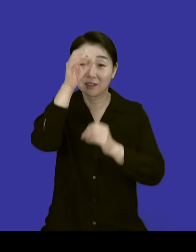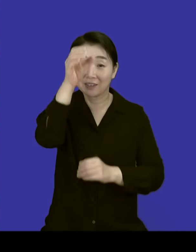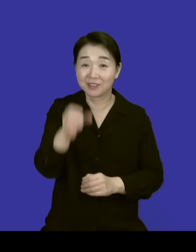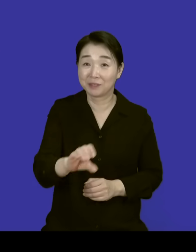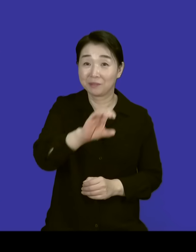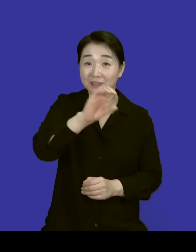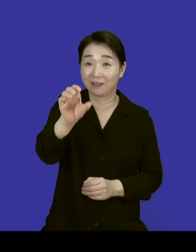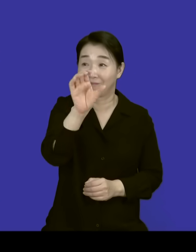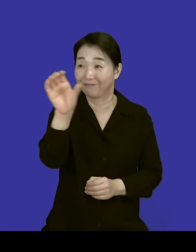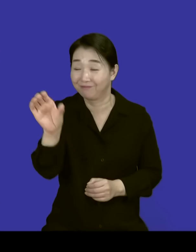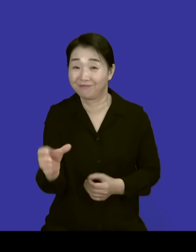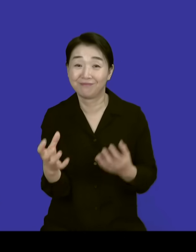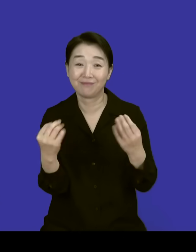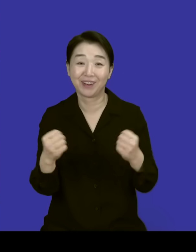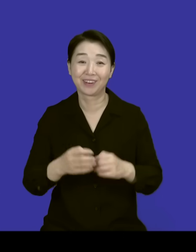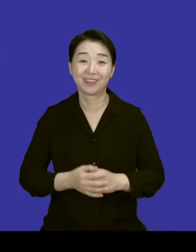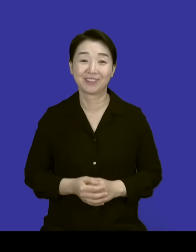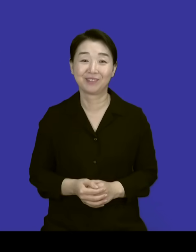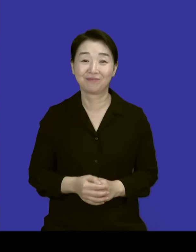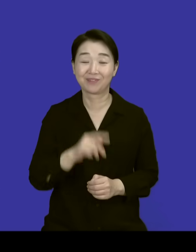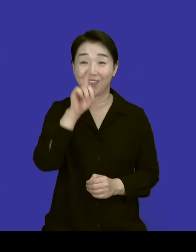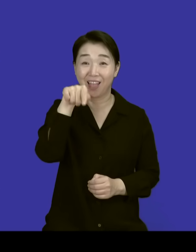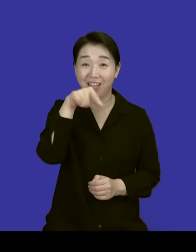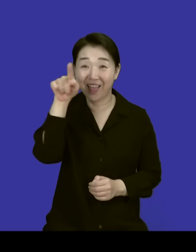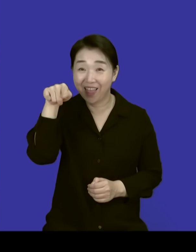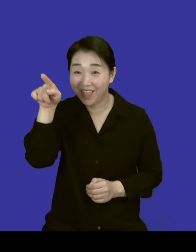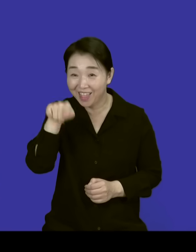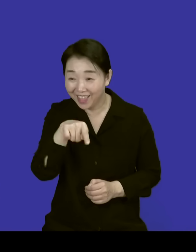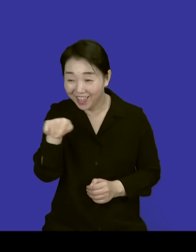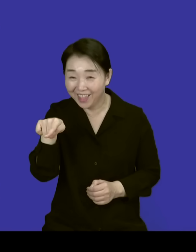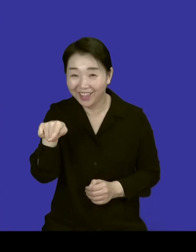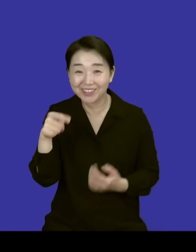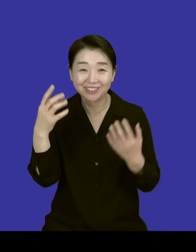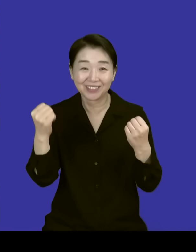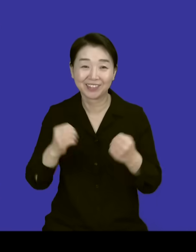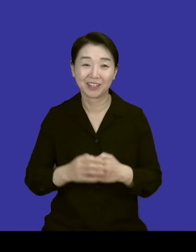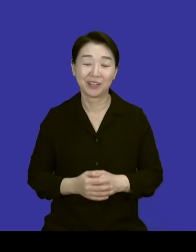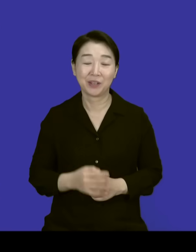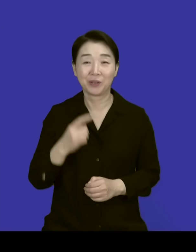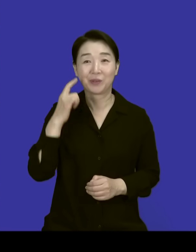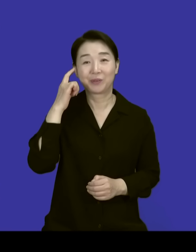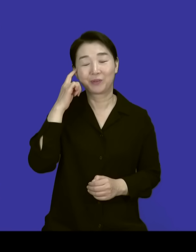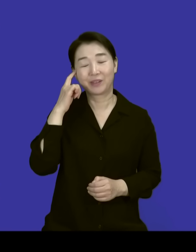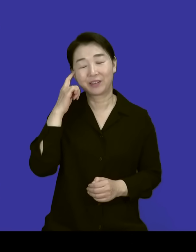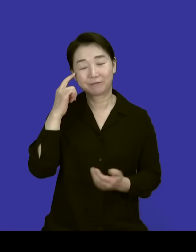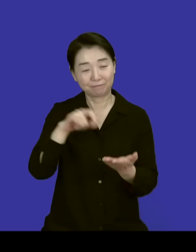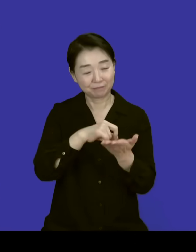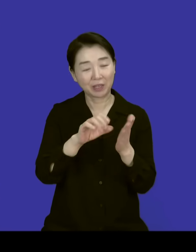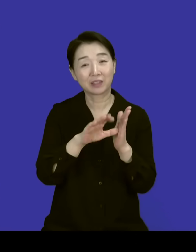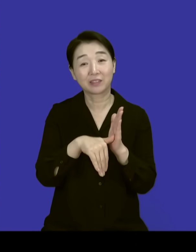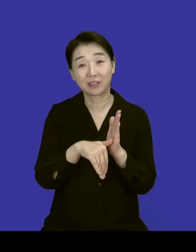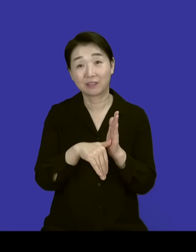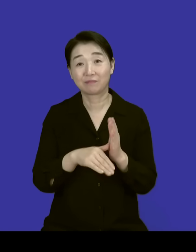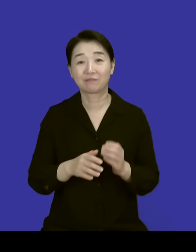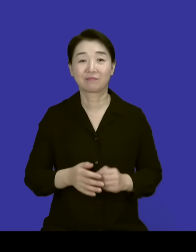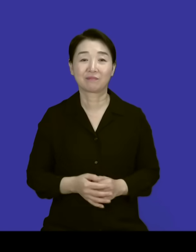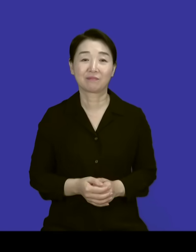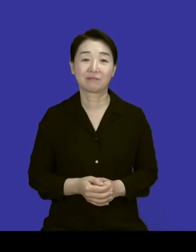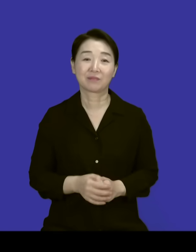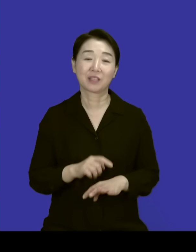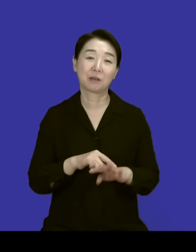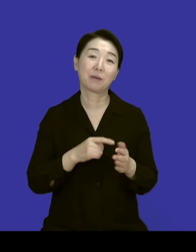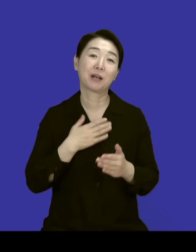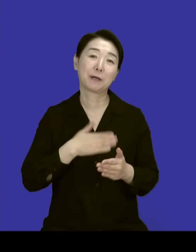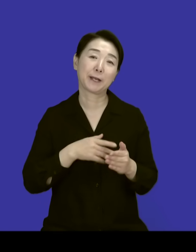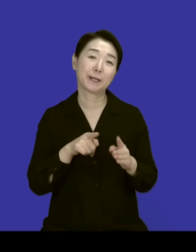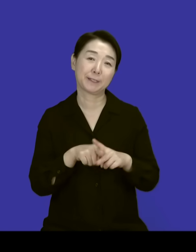많이 그냥 십자가가 그냥 여러 개 쓰면서 그냥 계속 그래요. 그렇게 되는 것 근데 같아요. 네. 저도 어떤 마음인지